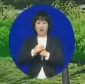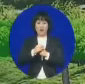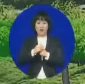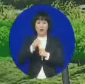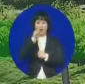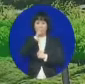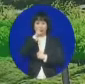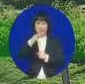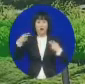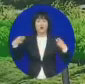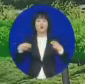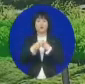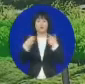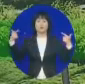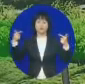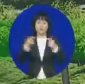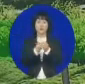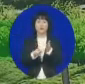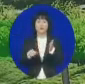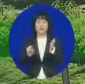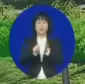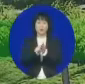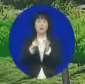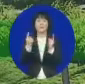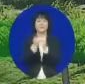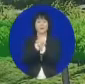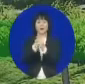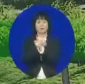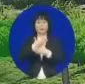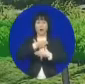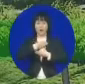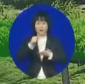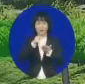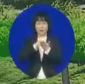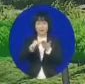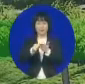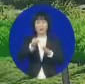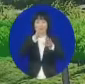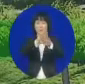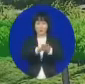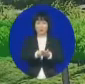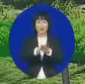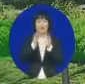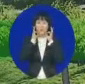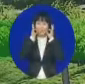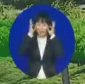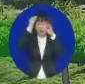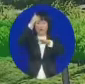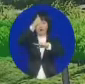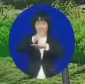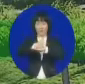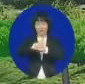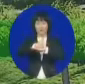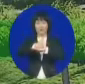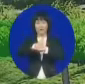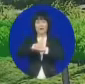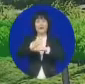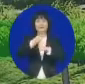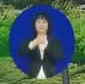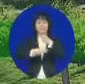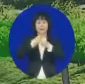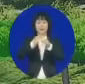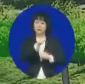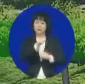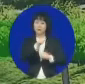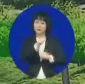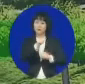시가 교통사고를 줄이기 위해 교통 체계를 개선하고 안전 시설물을 설치하는 등 많은 노력을 기울여 온 결과 지난 3년간